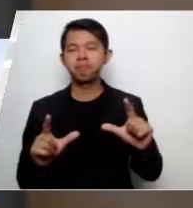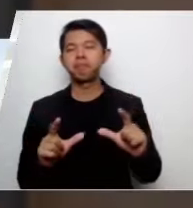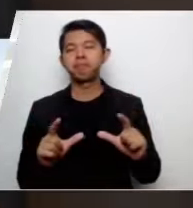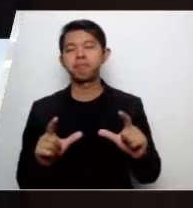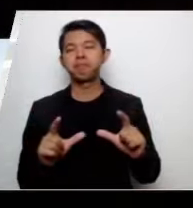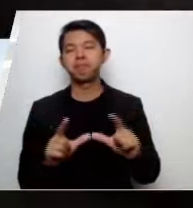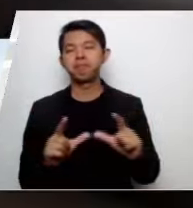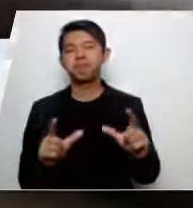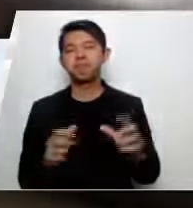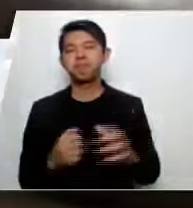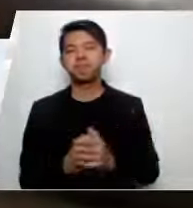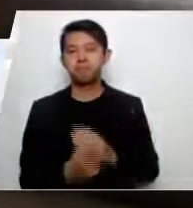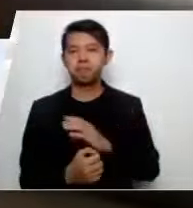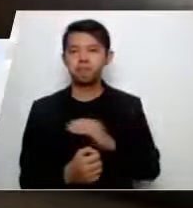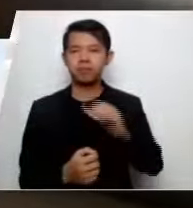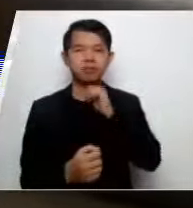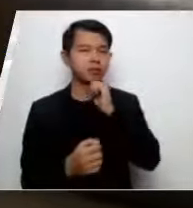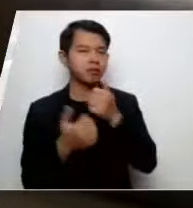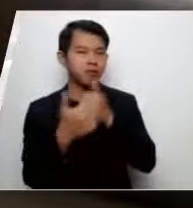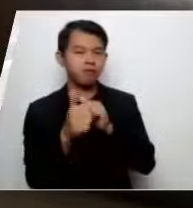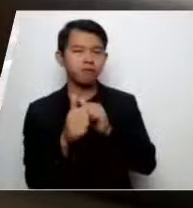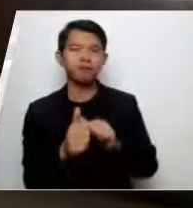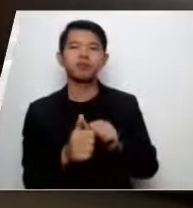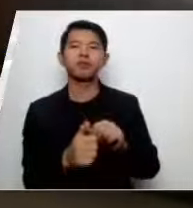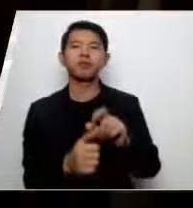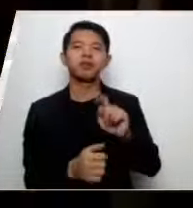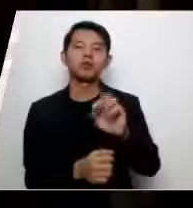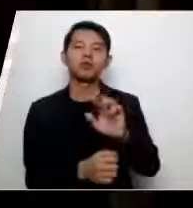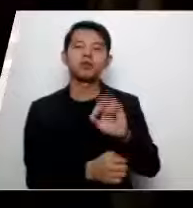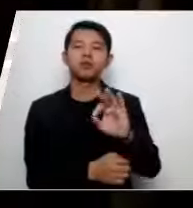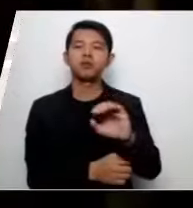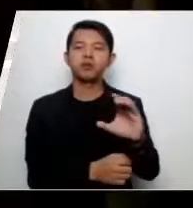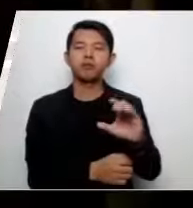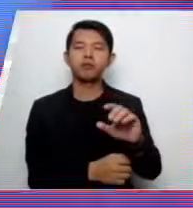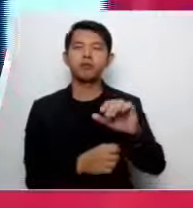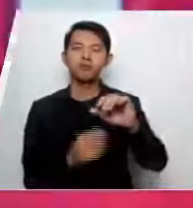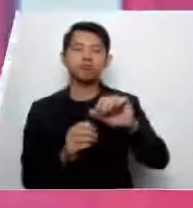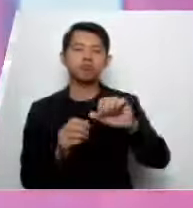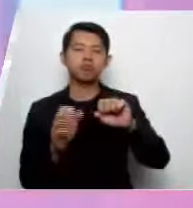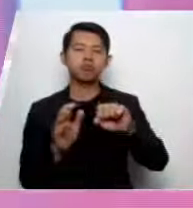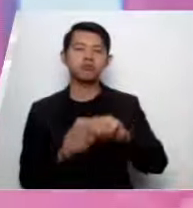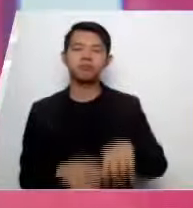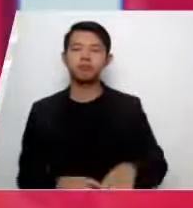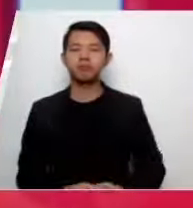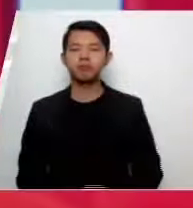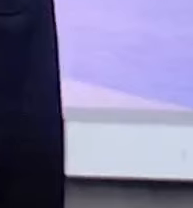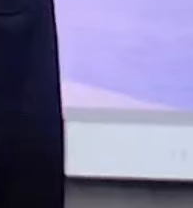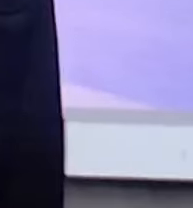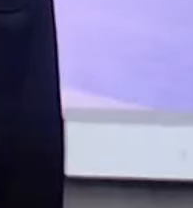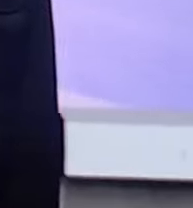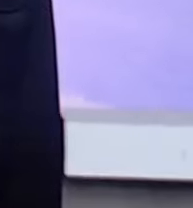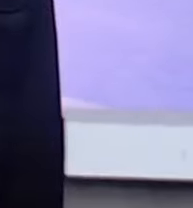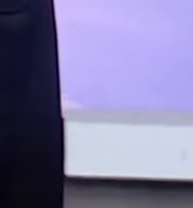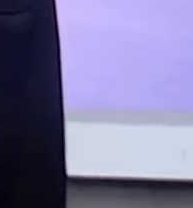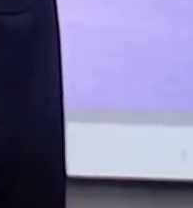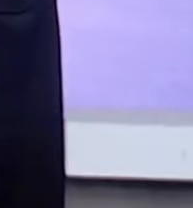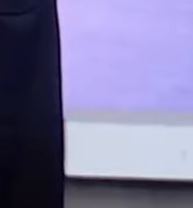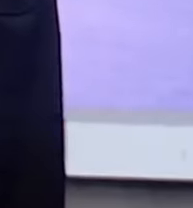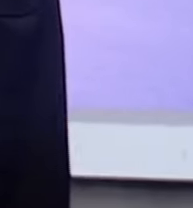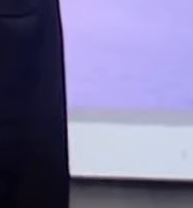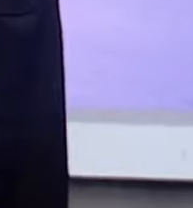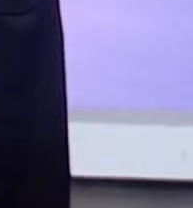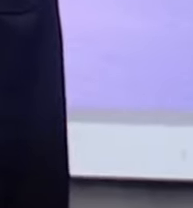disregarding traffic signs. Para sa GMA Integrated News, ako si Darlene Kai, ang inyong saksi. Mga